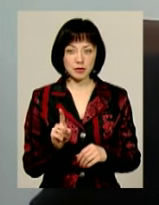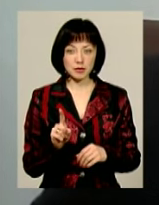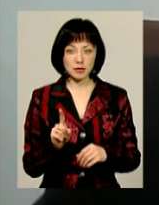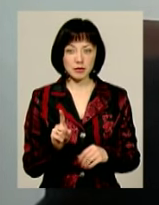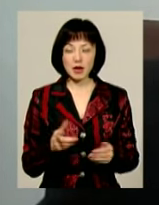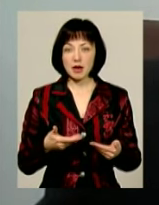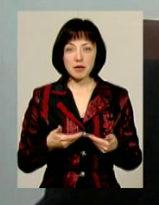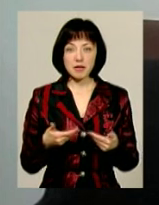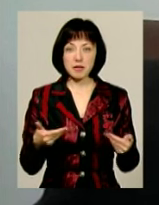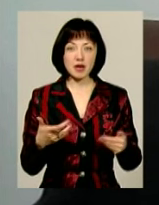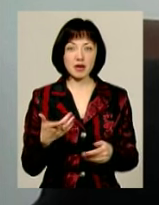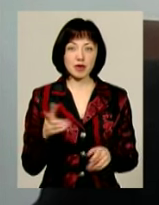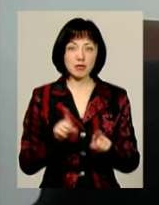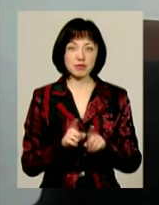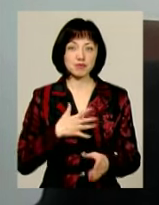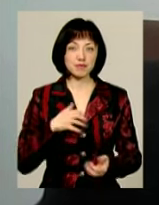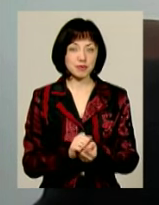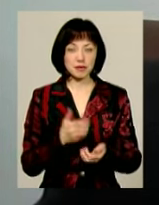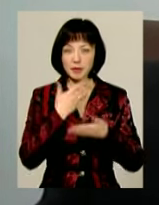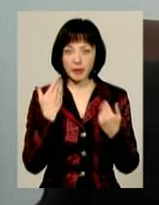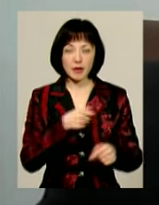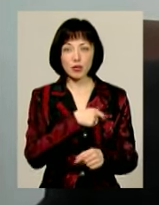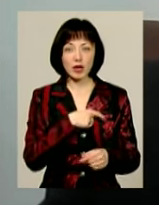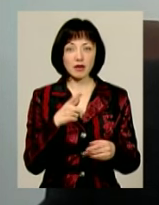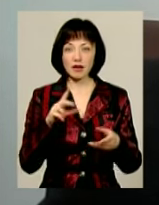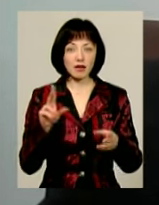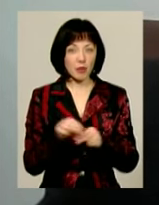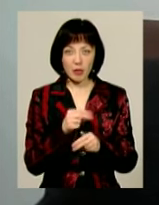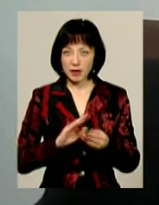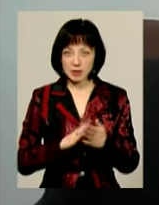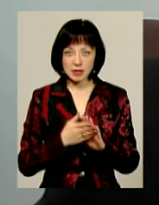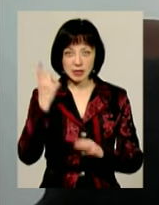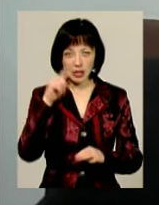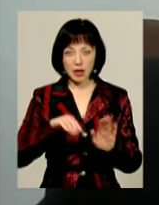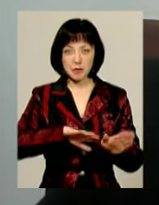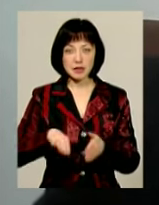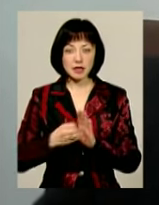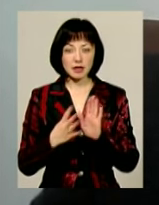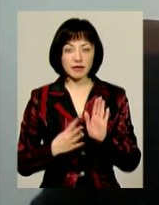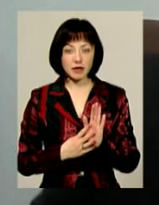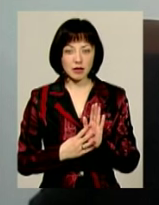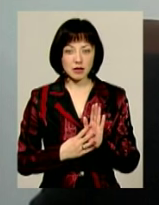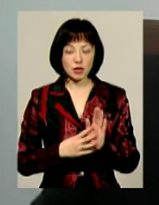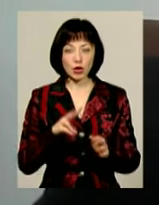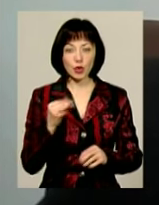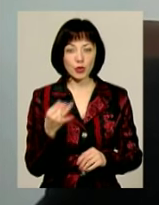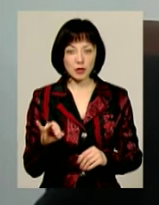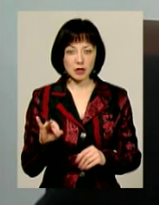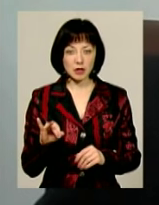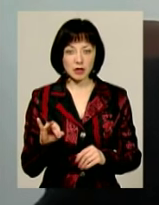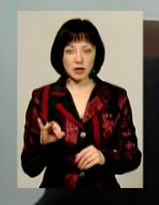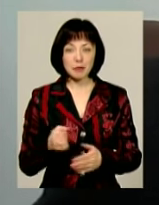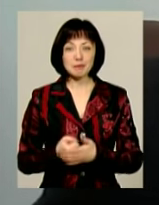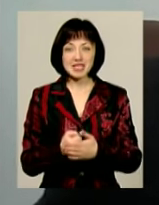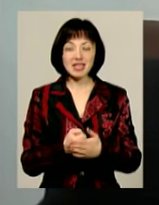ми не стали категоричні, що депутати вже справили ситуацію. Ми знали, що після 19 лютого